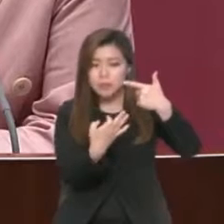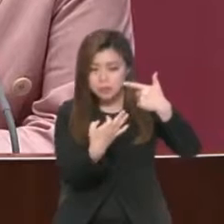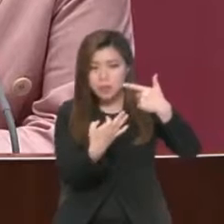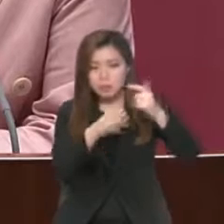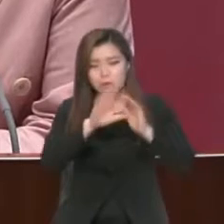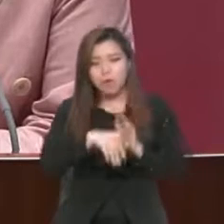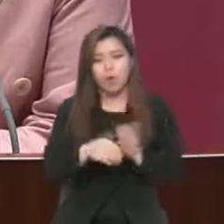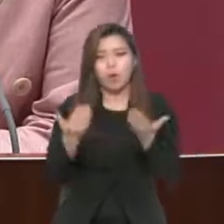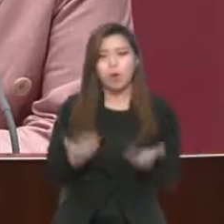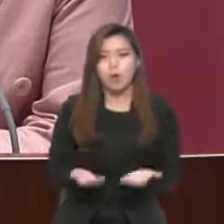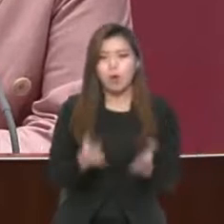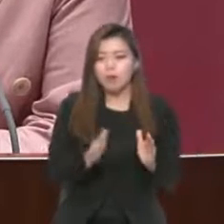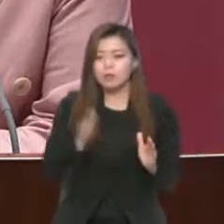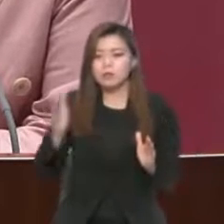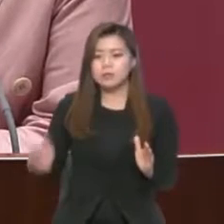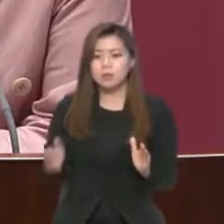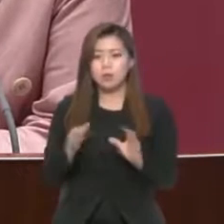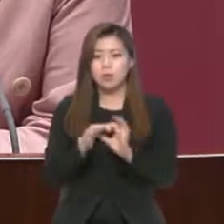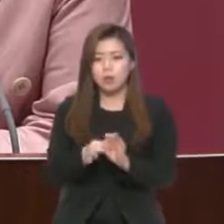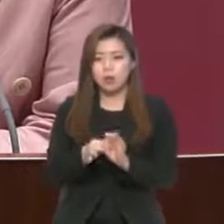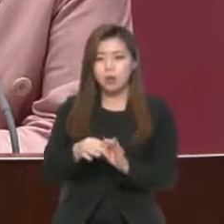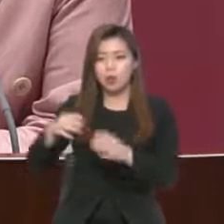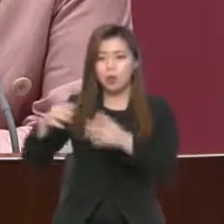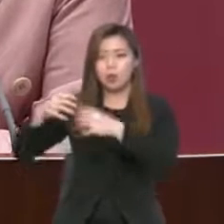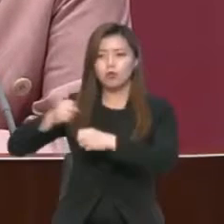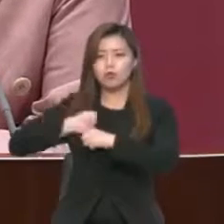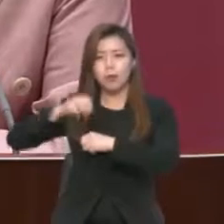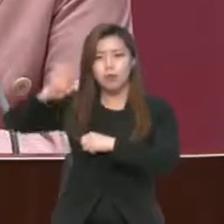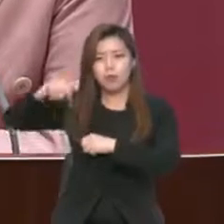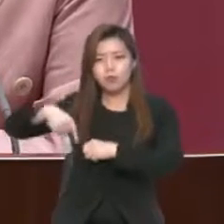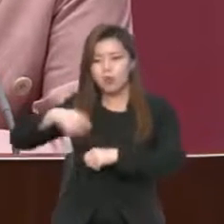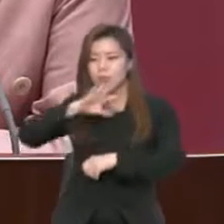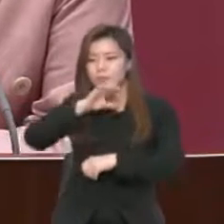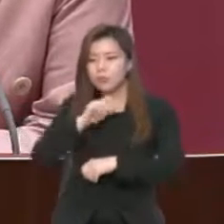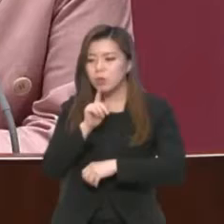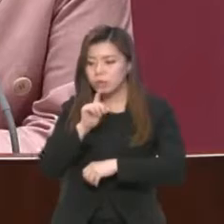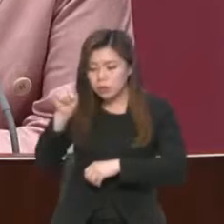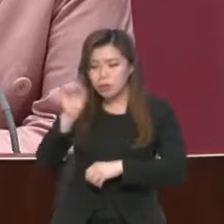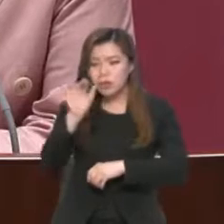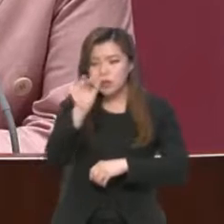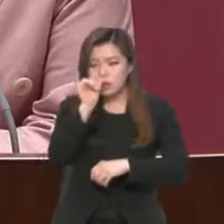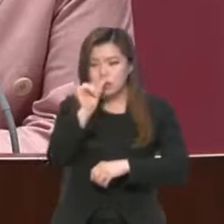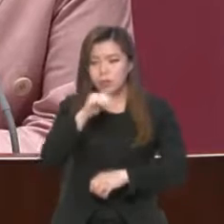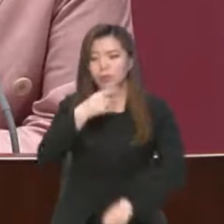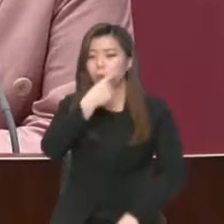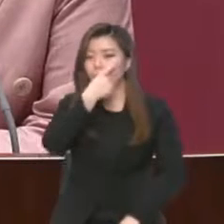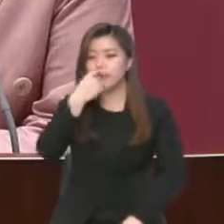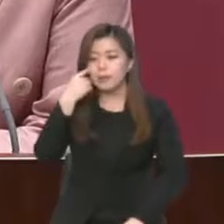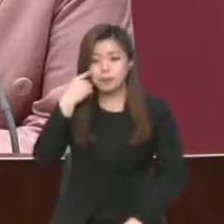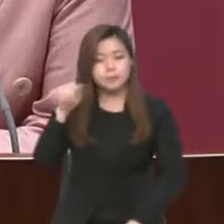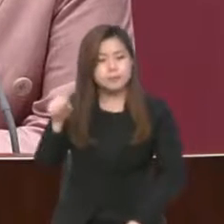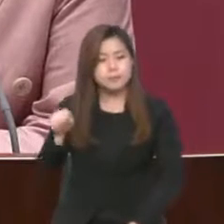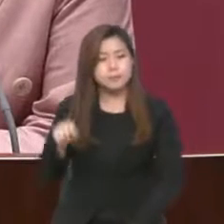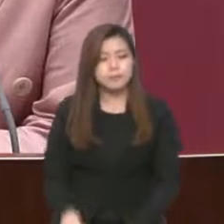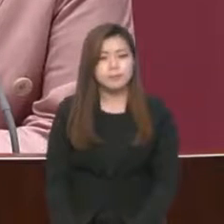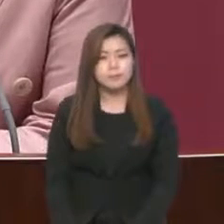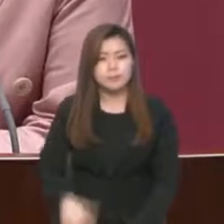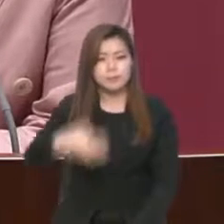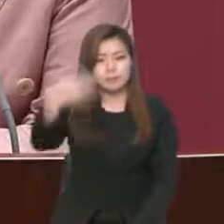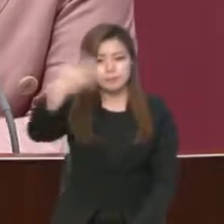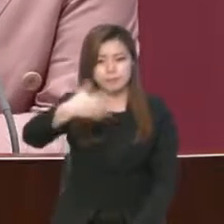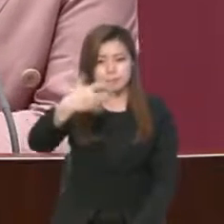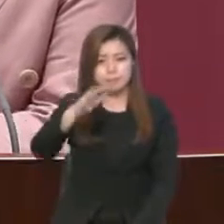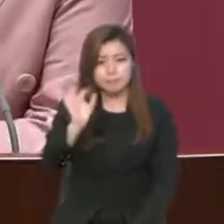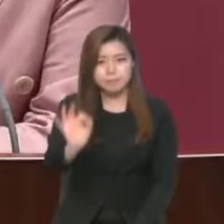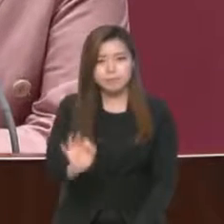연장 관련해서 국방부에 민원이 왔다. 이제 이렇게 그 확인이 되고 있습니다. PPT